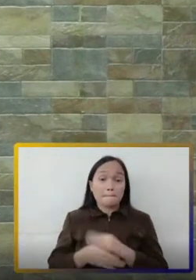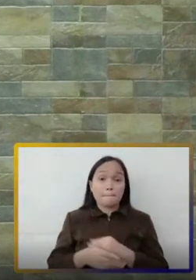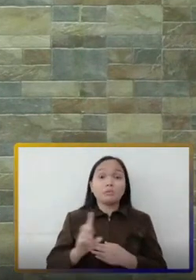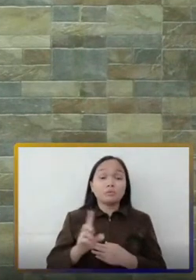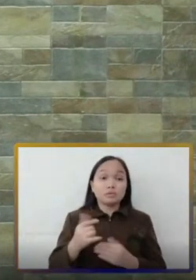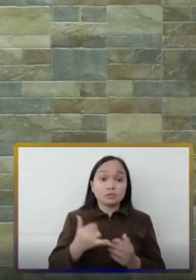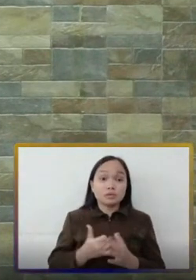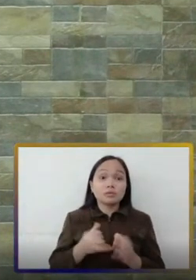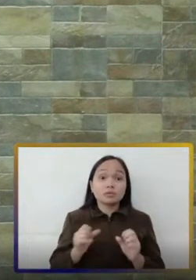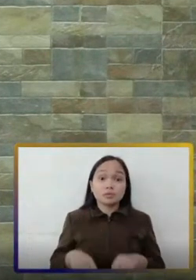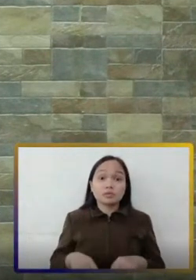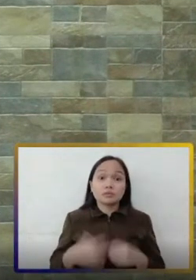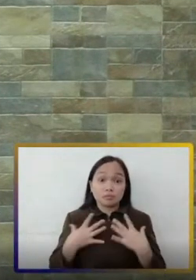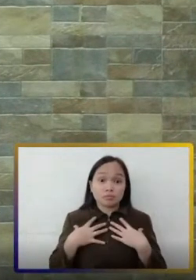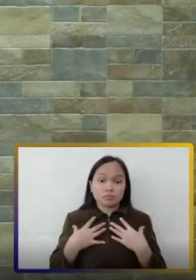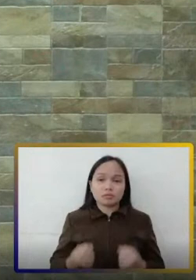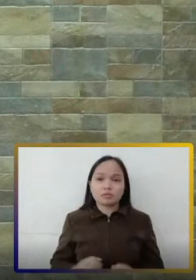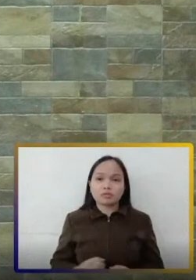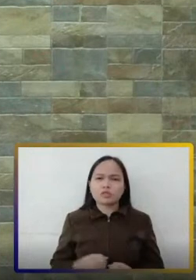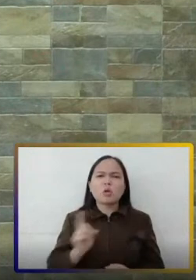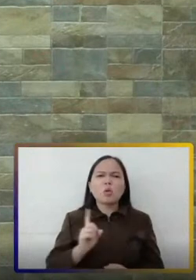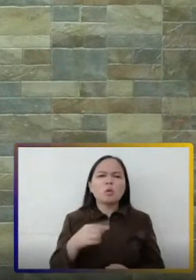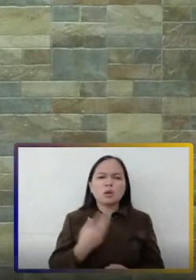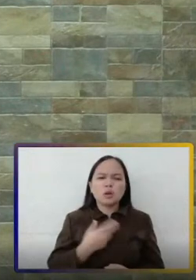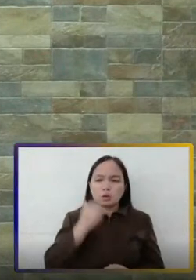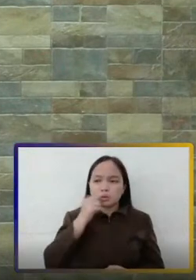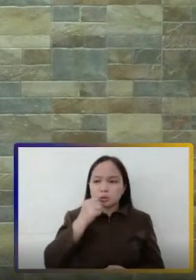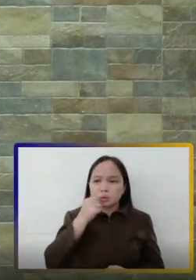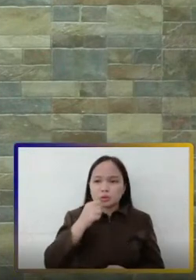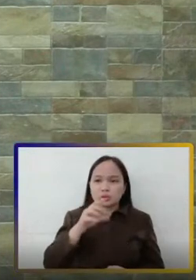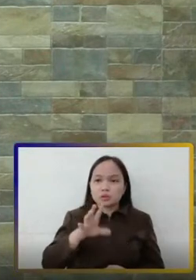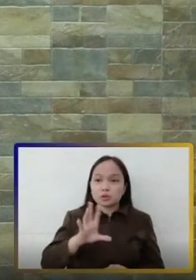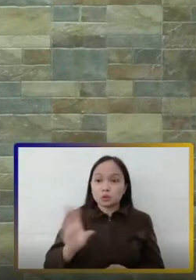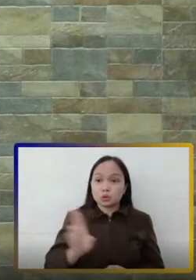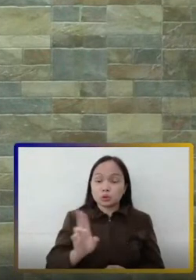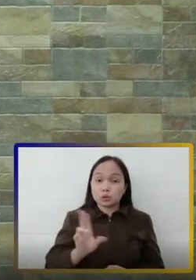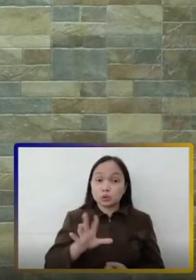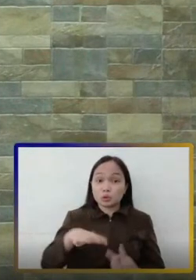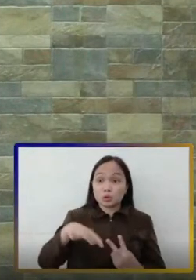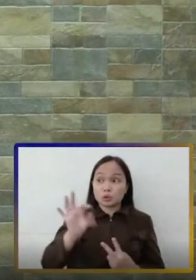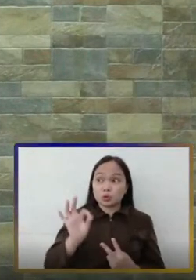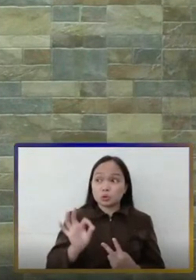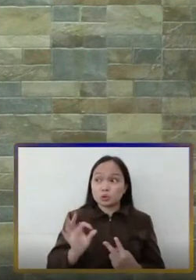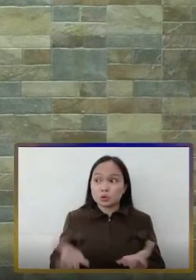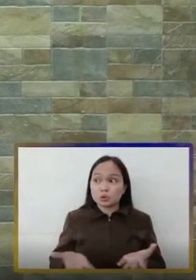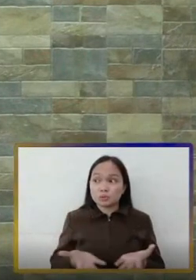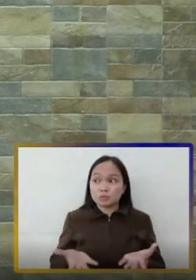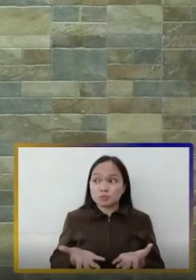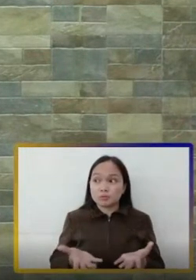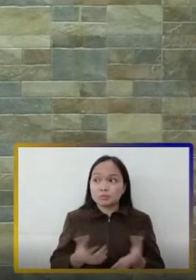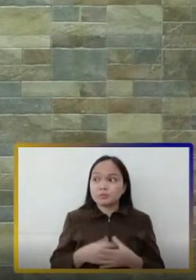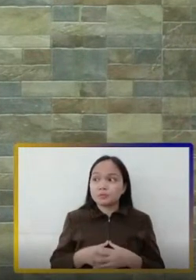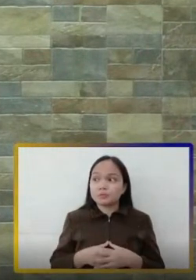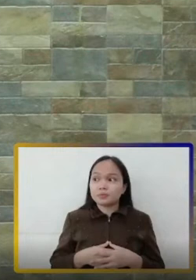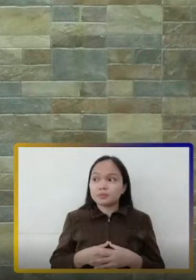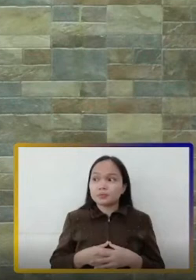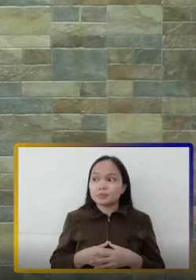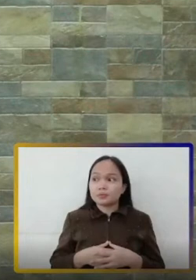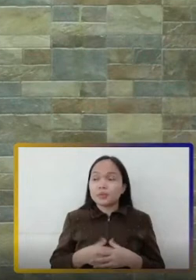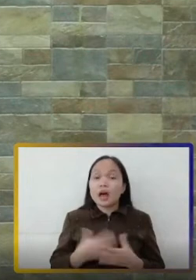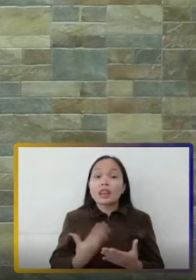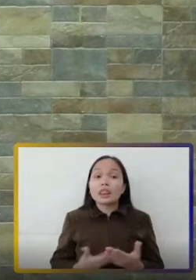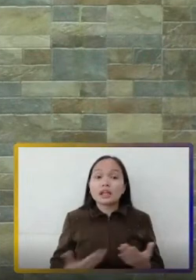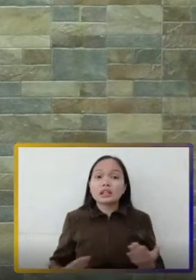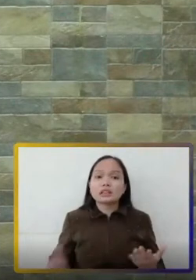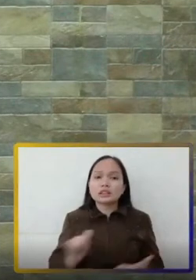yung nagpapalakas? Sa totoo lang, mga kapatid, pinipili natin dito yung hindi